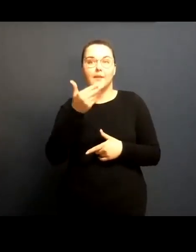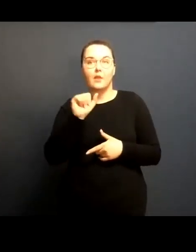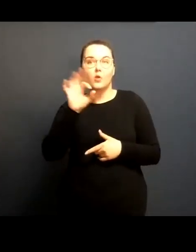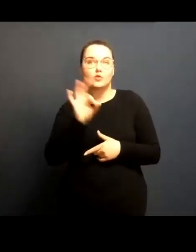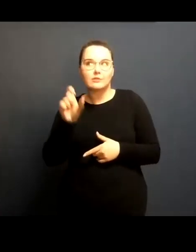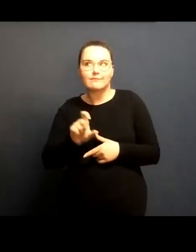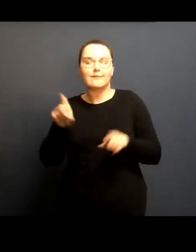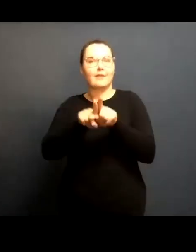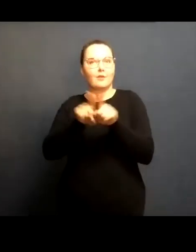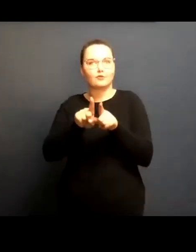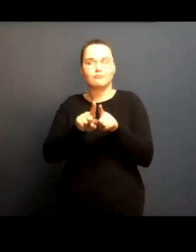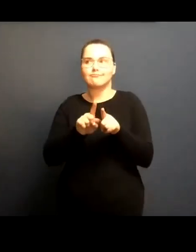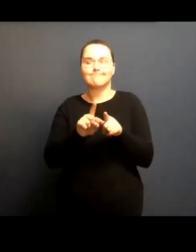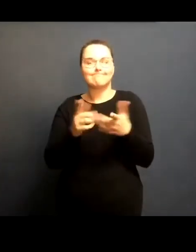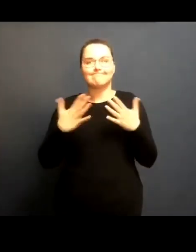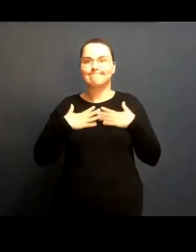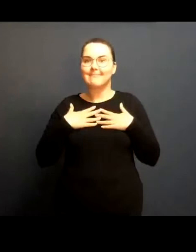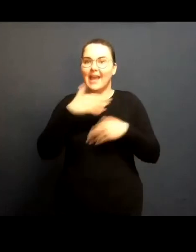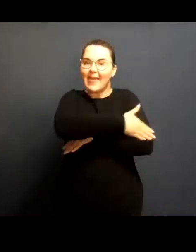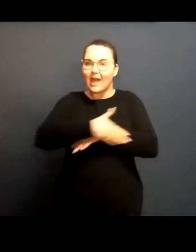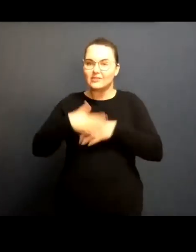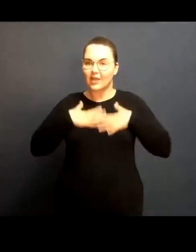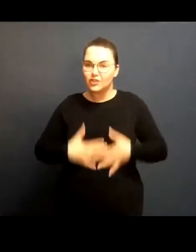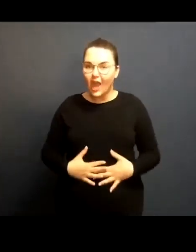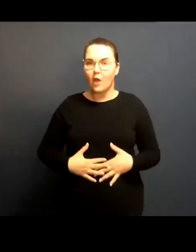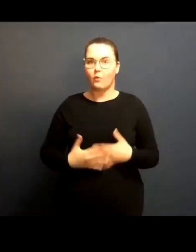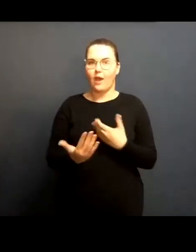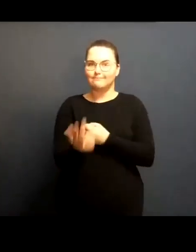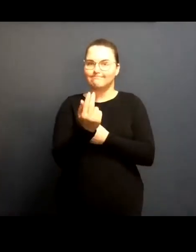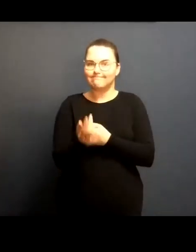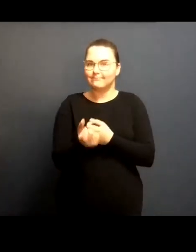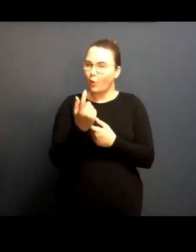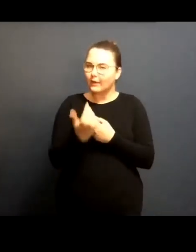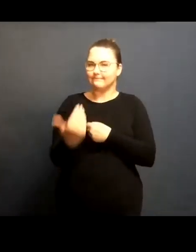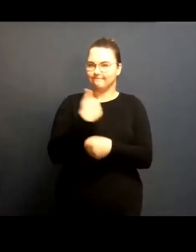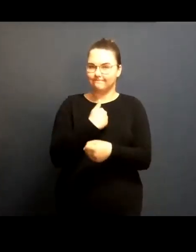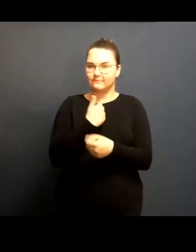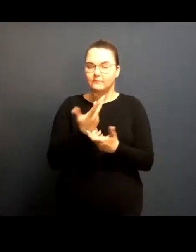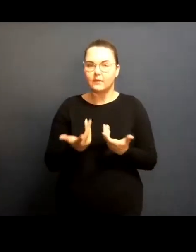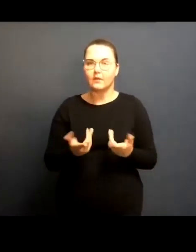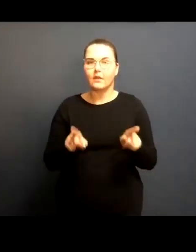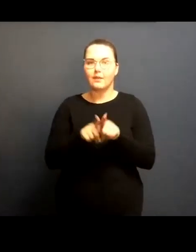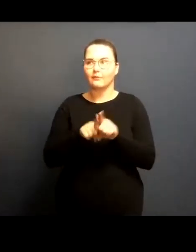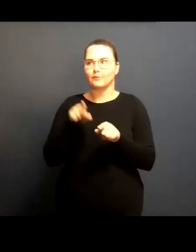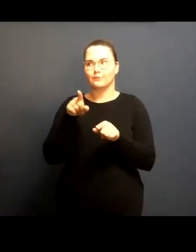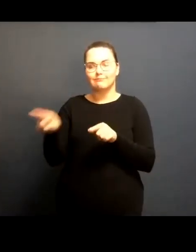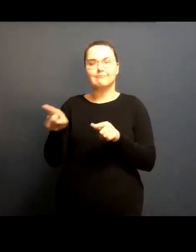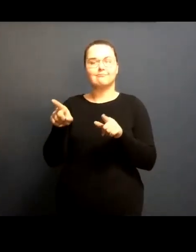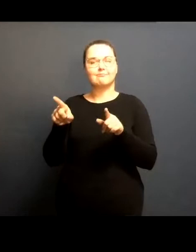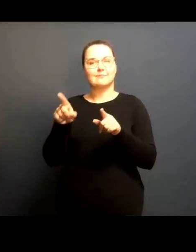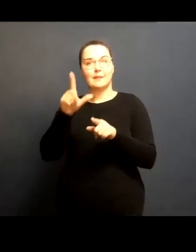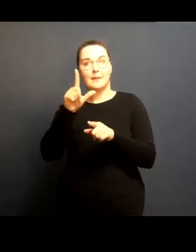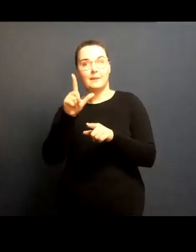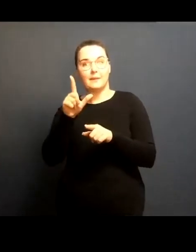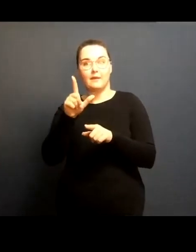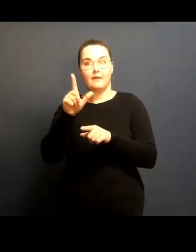naruszenie granic cielesności, jakieś propozycje dla personelu, w stronę personelu,